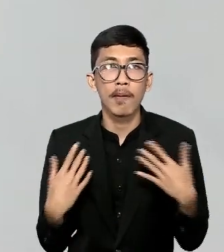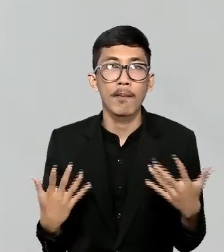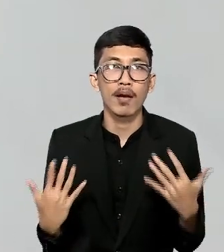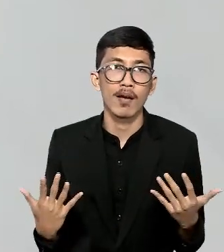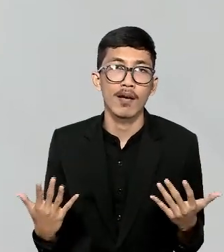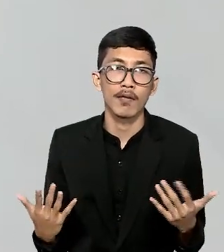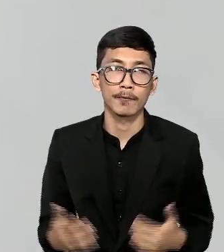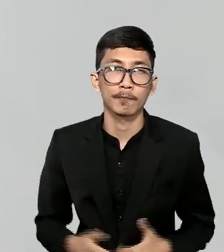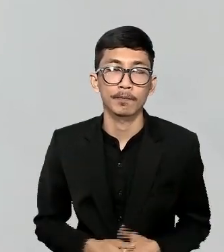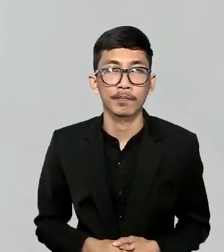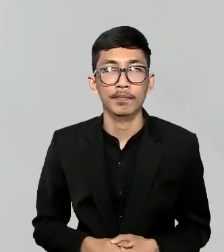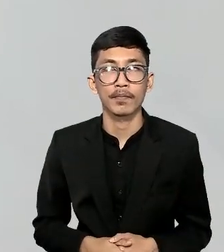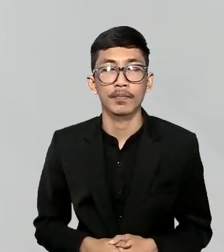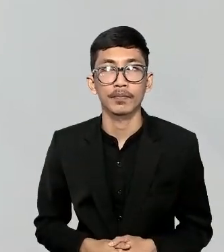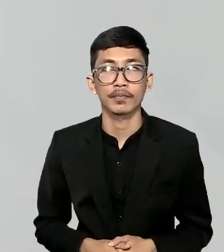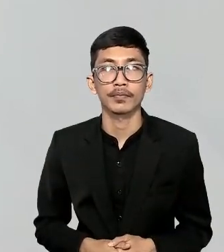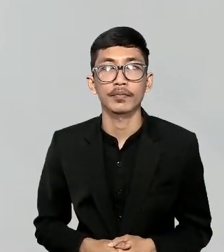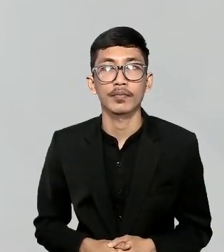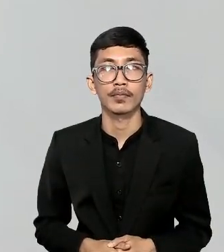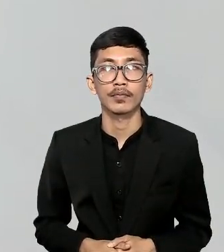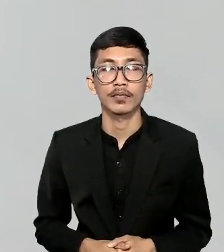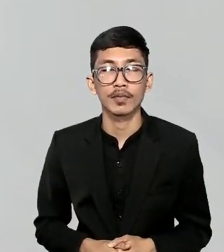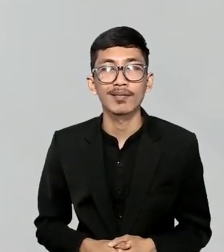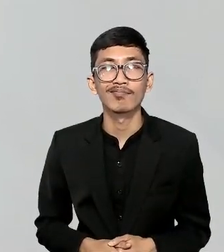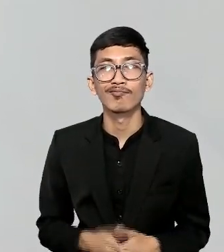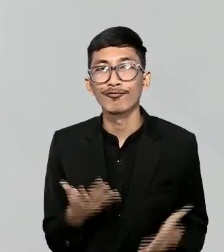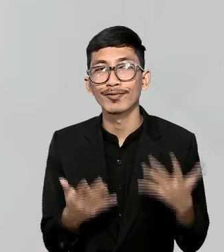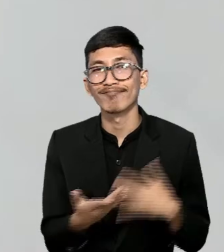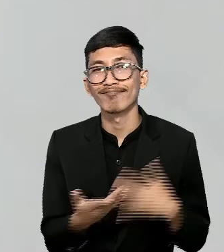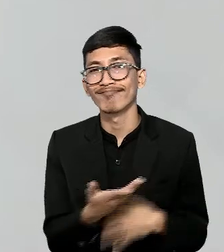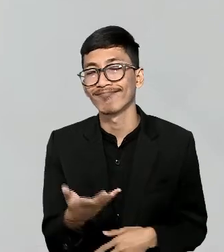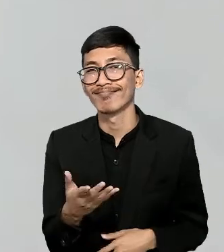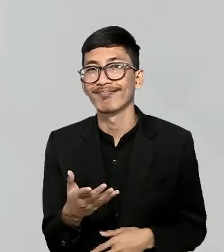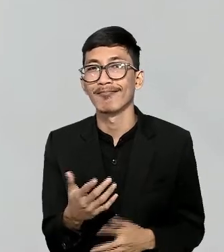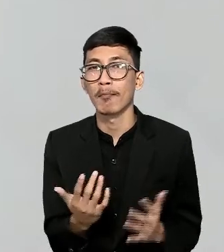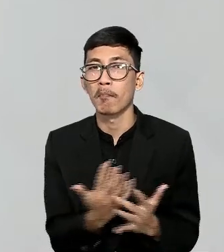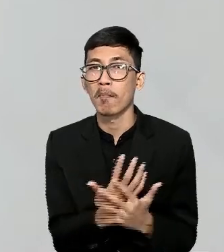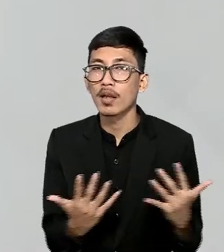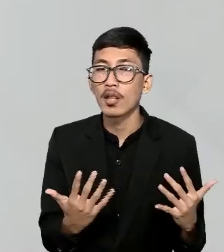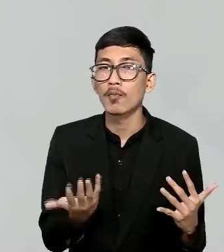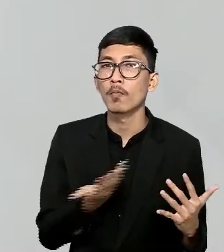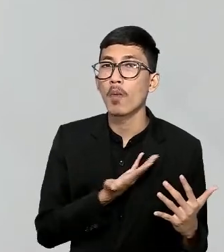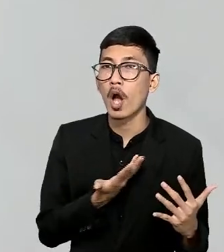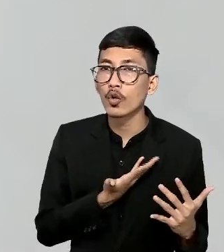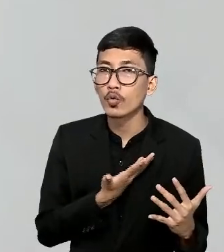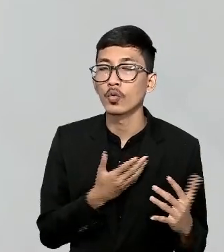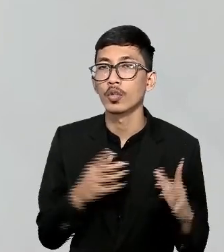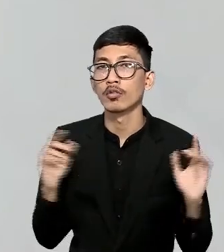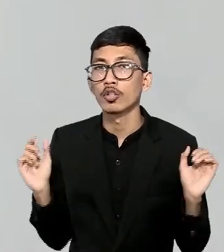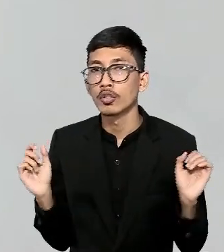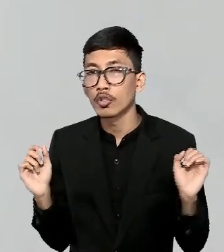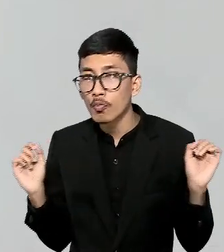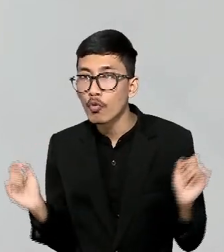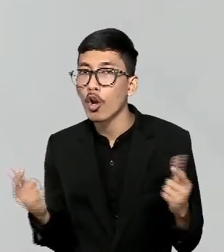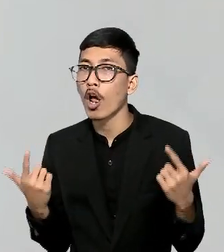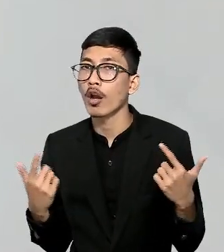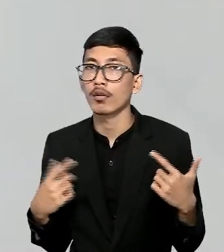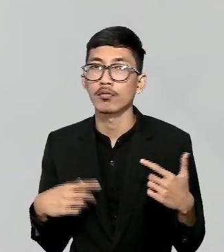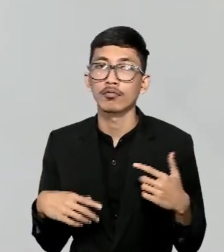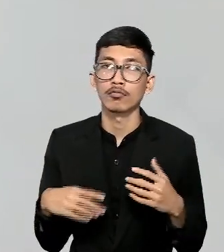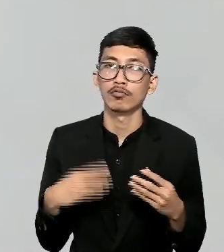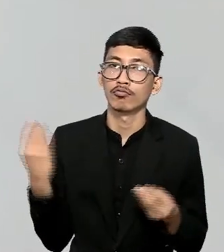dari masyarakat untuk ingin cepat mendapatkan kesempatan melakukan mobilitas kalian mempengaruhi ekonomi